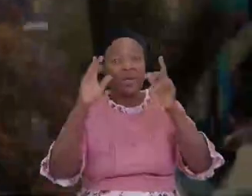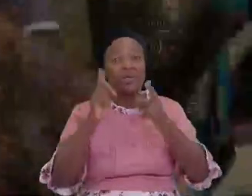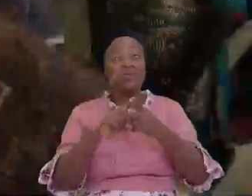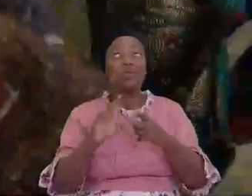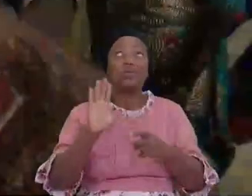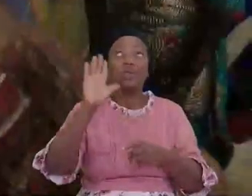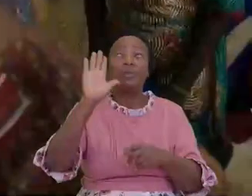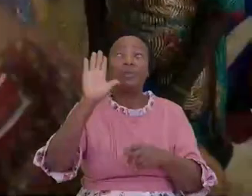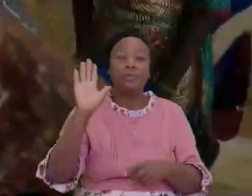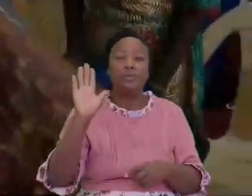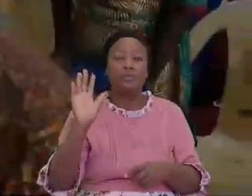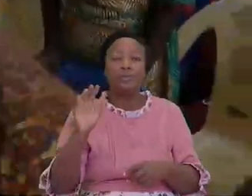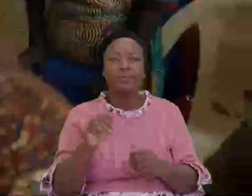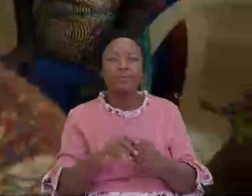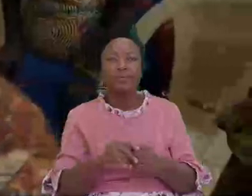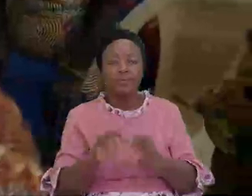Abandonnez-vous à lui.